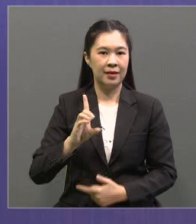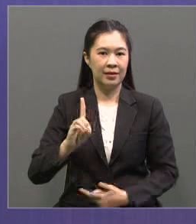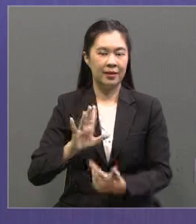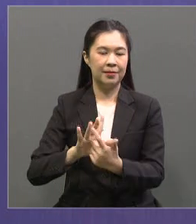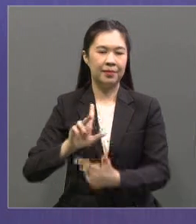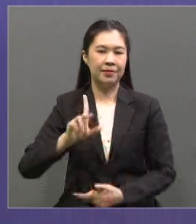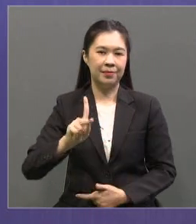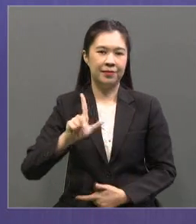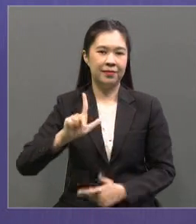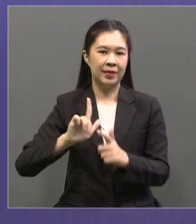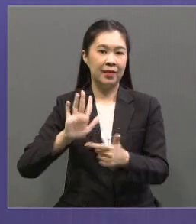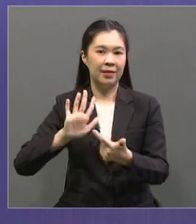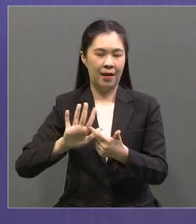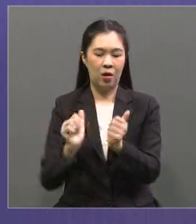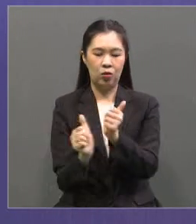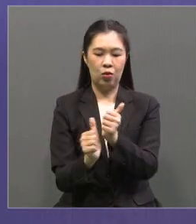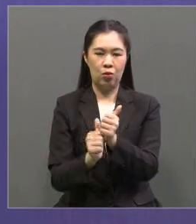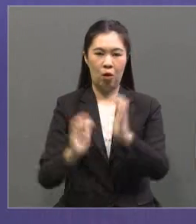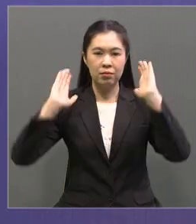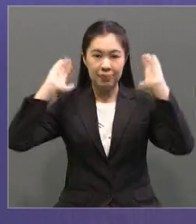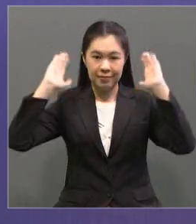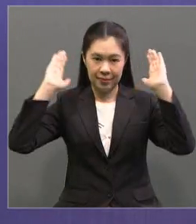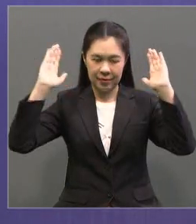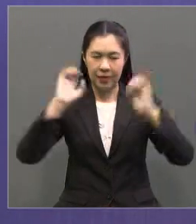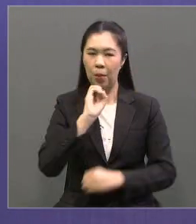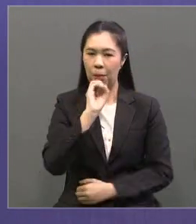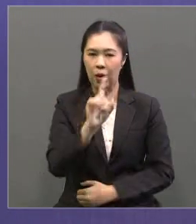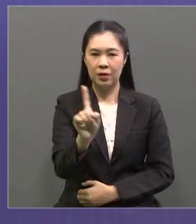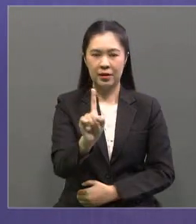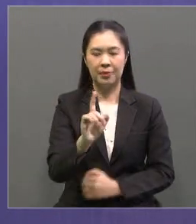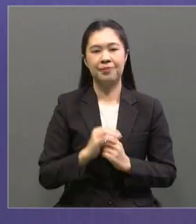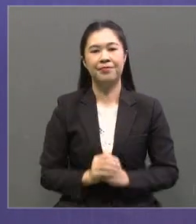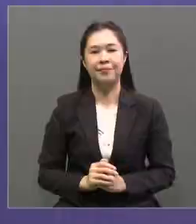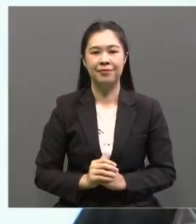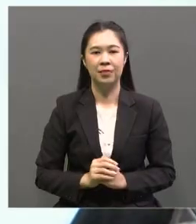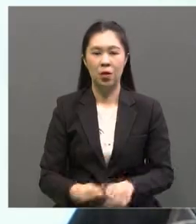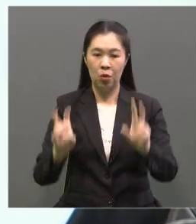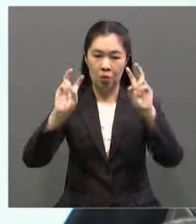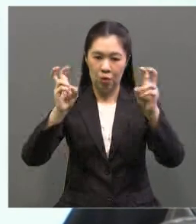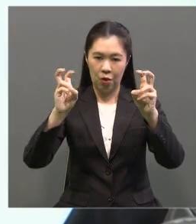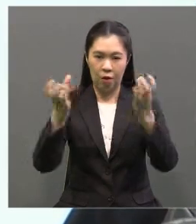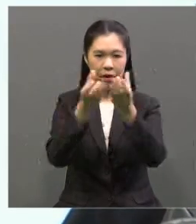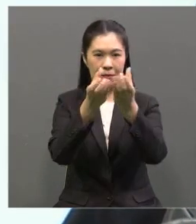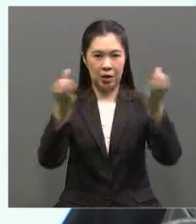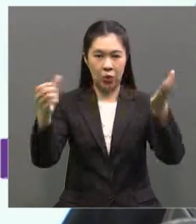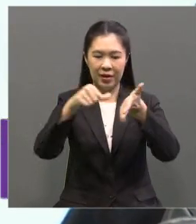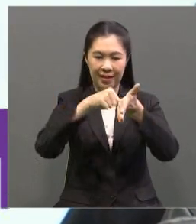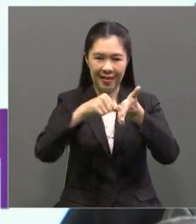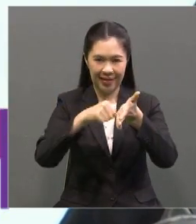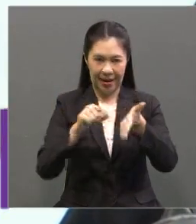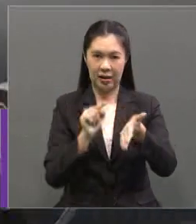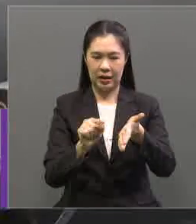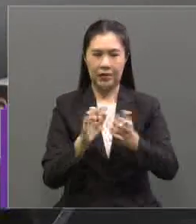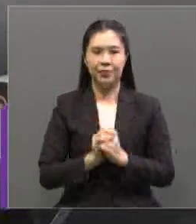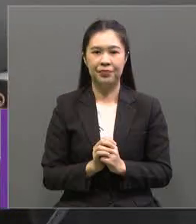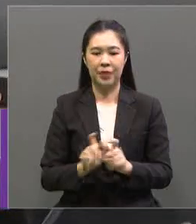คีรีรองโฆษกประจำสำนักนายกรัฐมนตรีก็เปิดเผยนะคะถึงความคืบหน้าเรื่องของการแก้ไขรัฐธรรมนูญค่ะบอกว่า